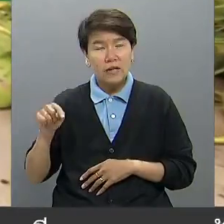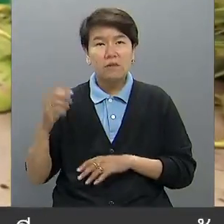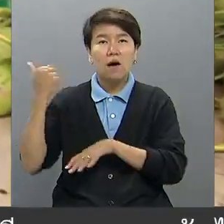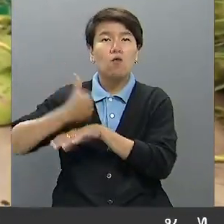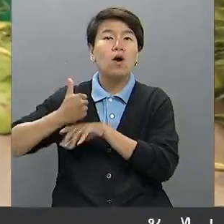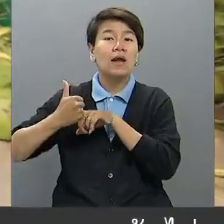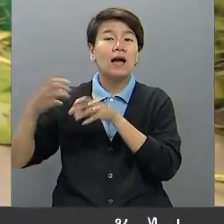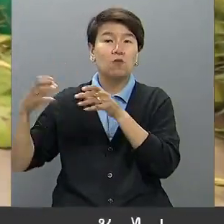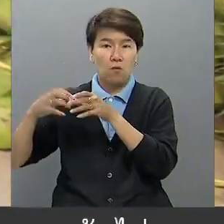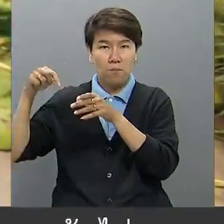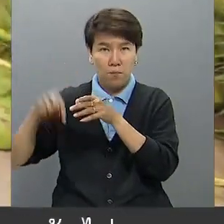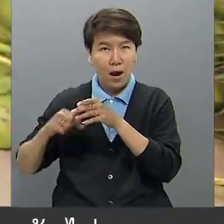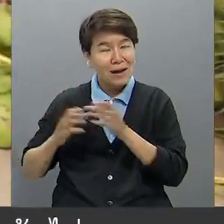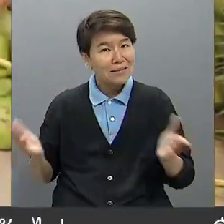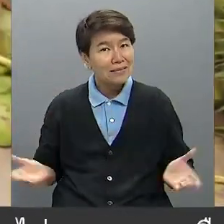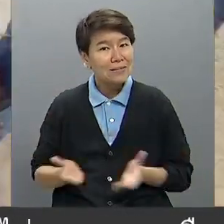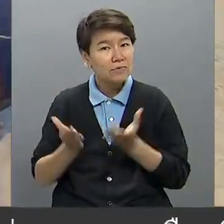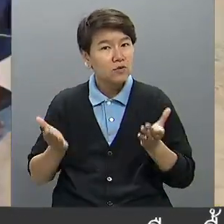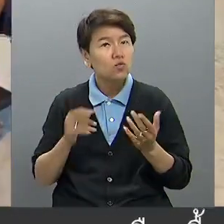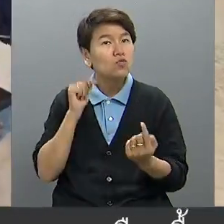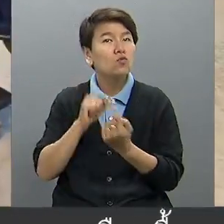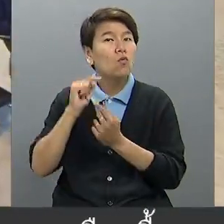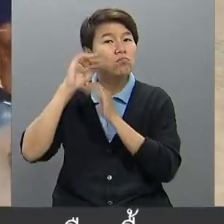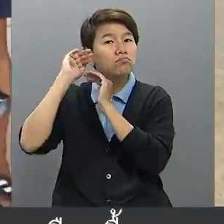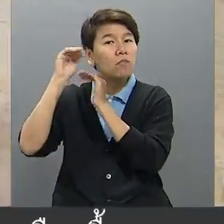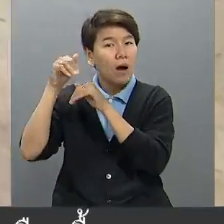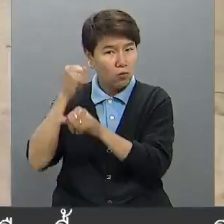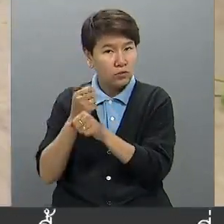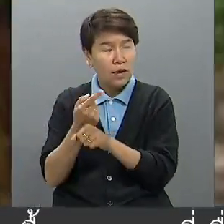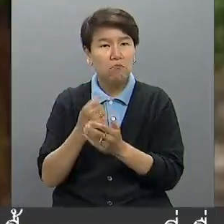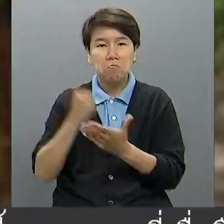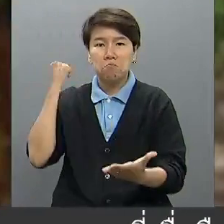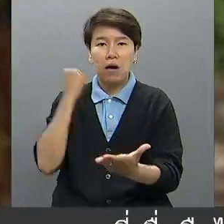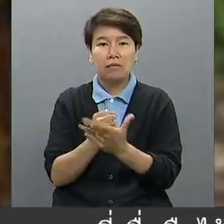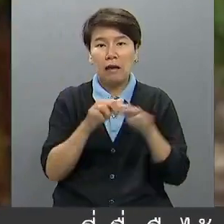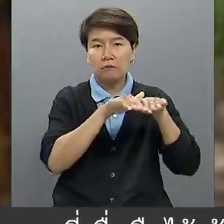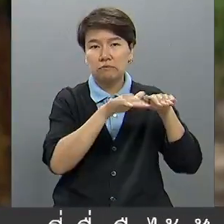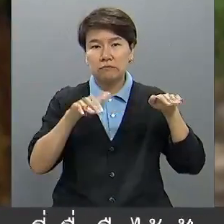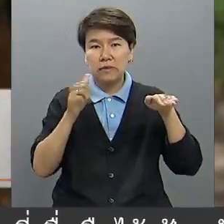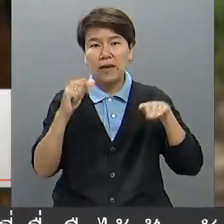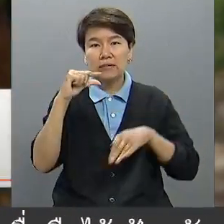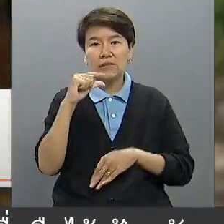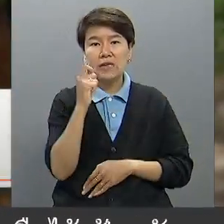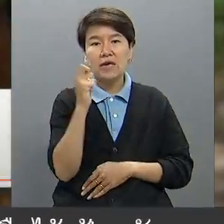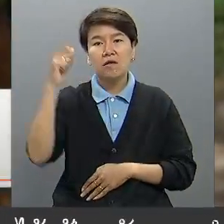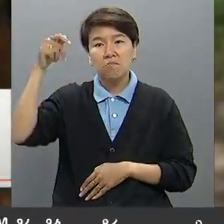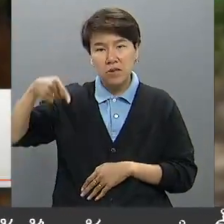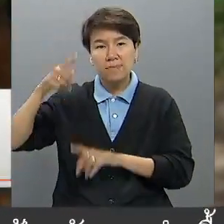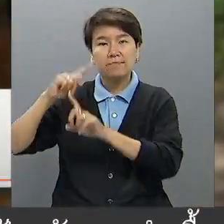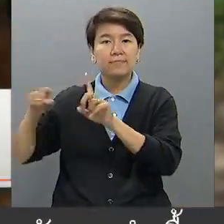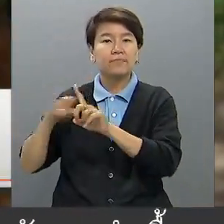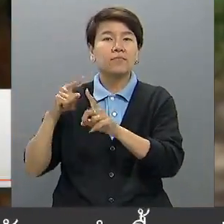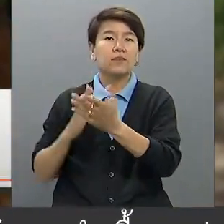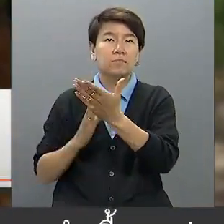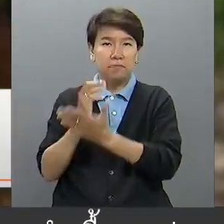กิจชุมชนแล้วก็มะพร้าวน้ำหอมที่ได้มาตรฐาน GAP กันค่ะ ที่นี่นะครับได้จดทะเบียนเป็นวิสาหกิจ